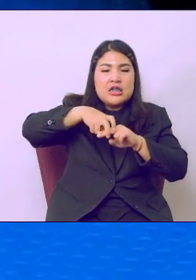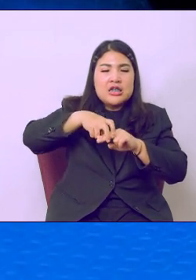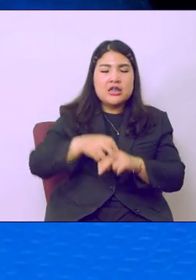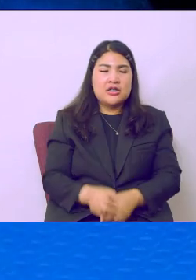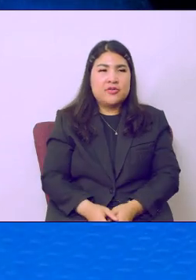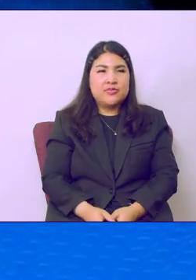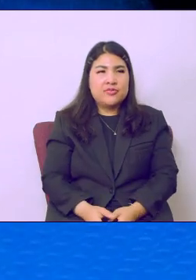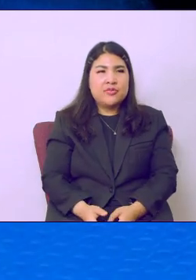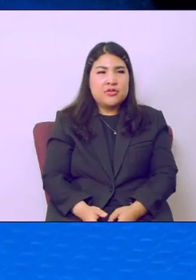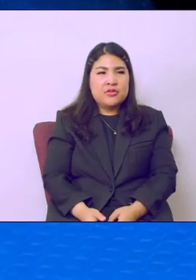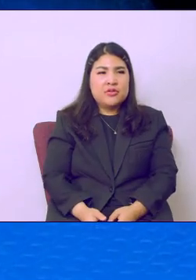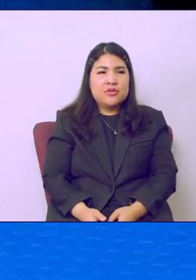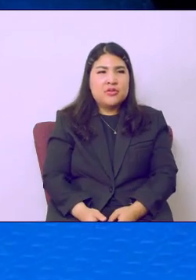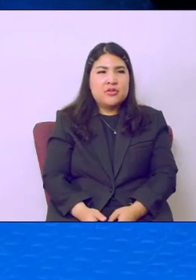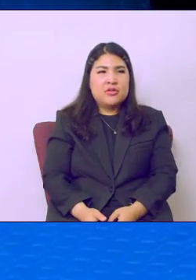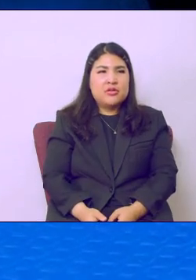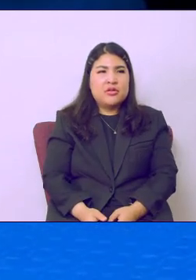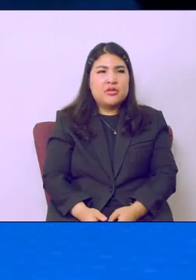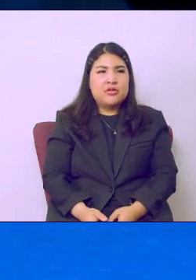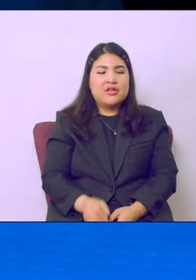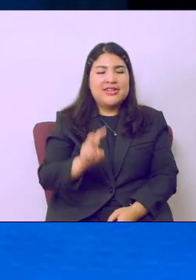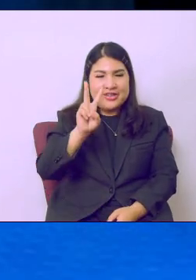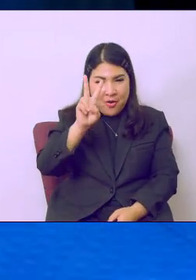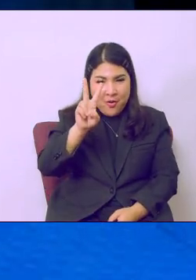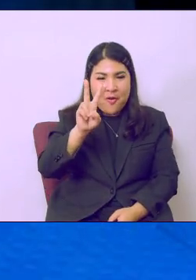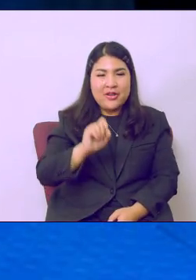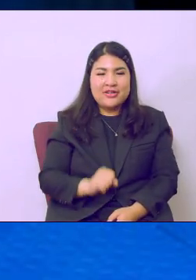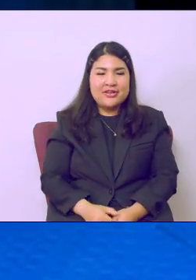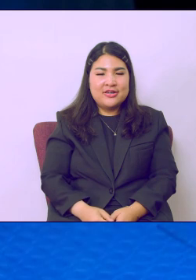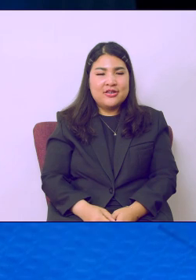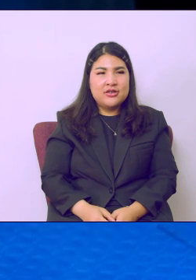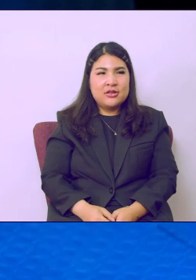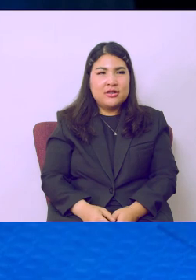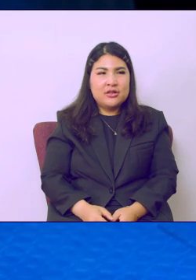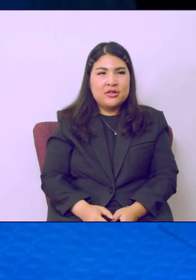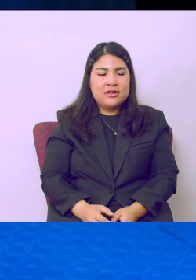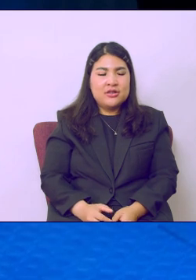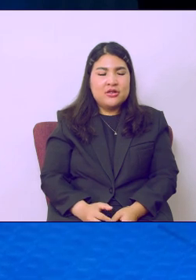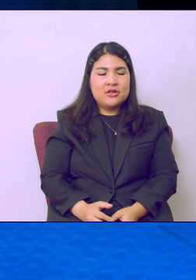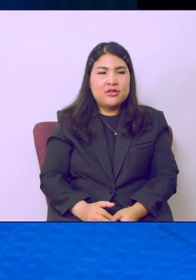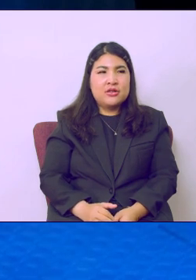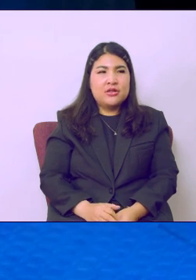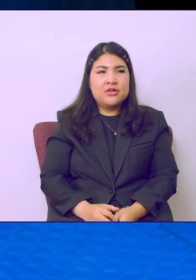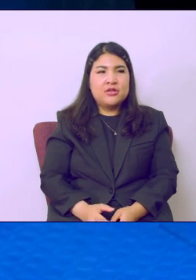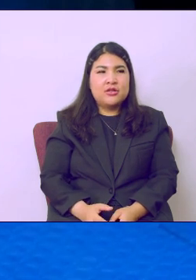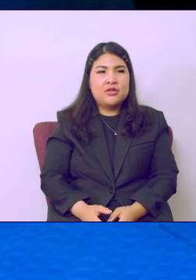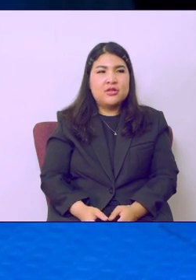ขอ 5ครั้งขึ้นมา 2ดีครับลงมาลงมา